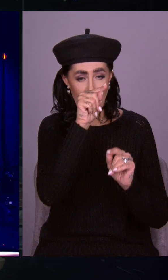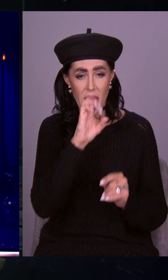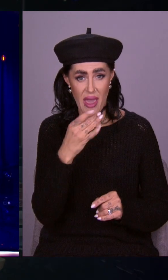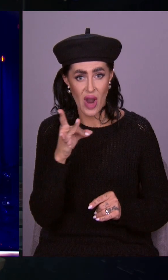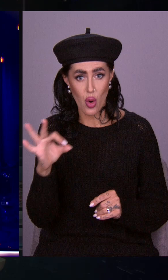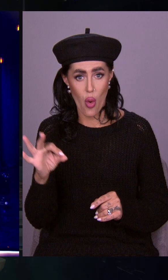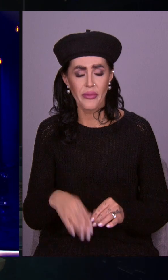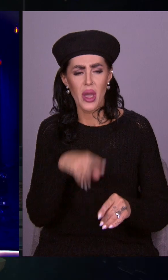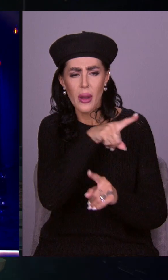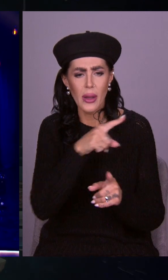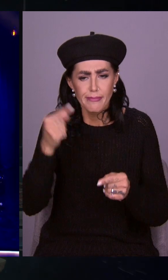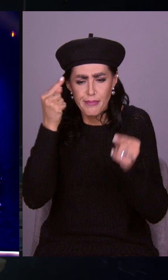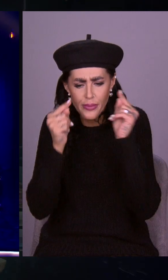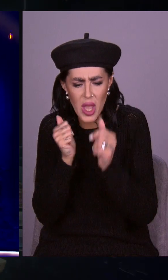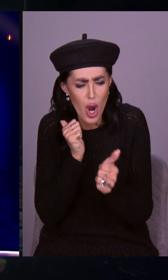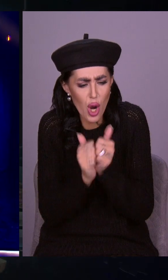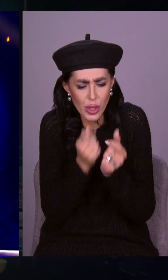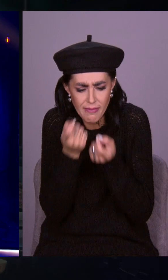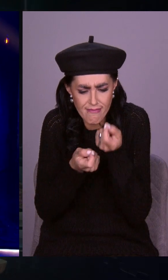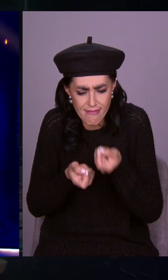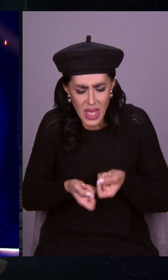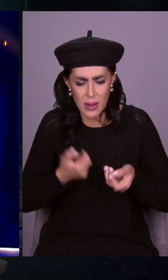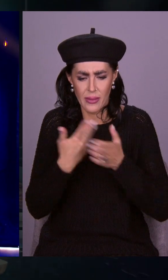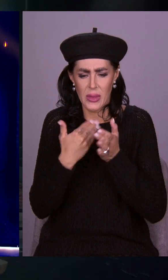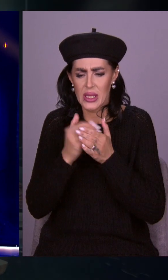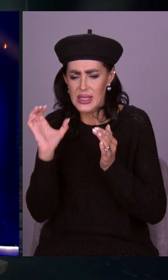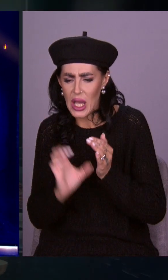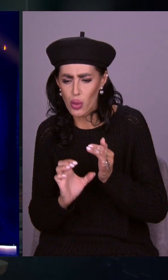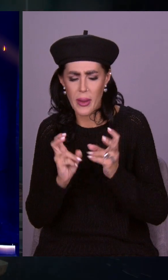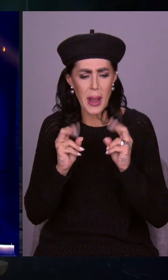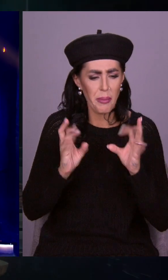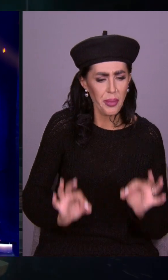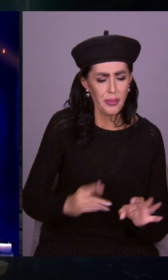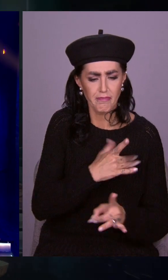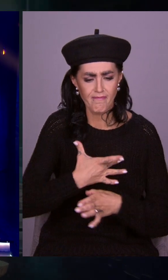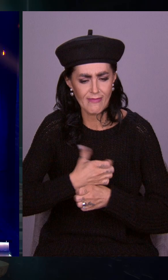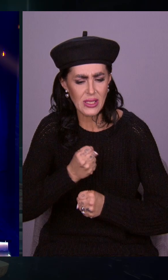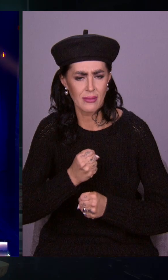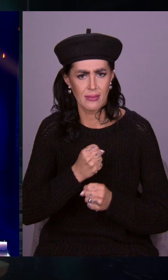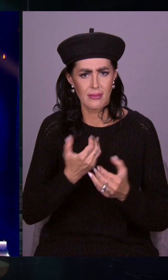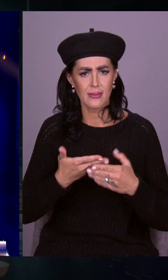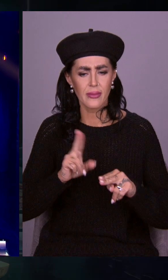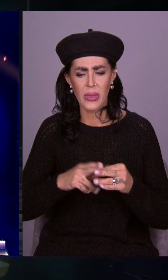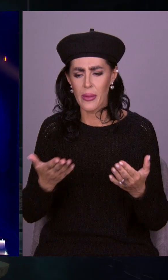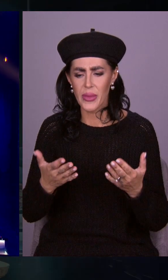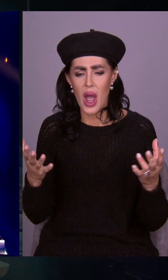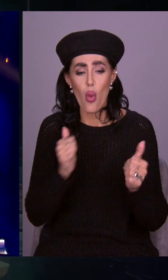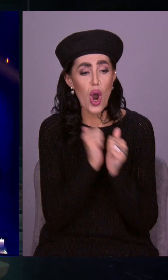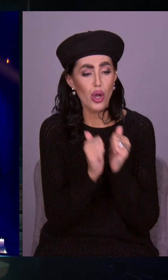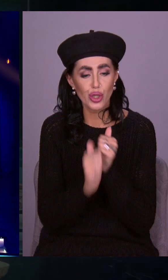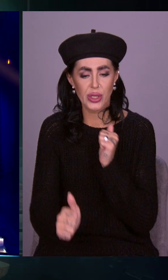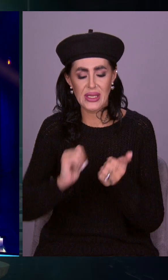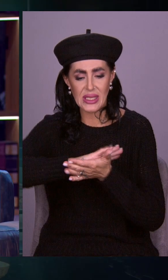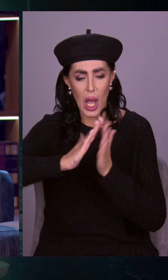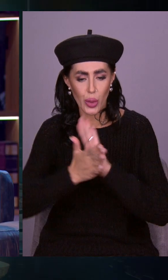все. Вони продумують кожну секунду, кожен там поворот, умовно кажучи. Тобто у кожної ситуації є бекап,